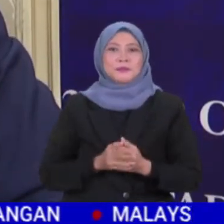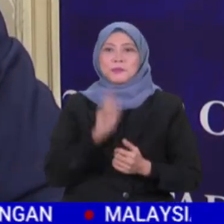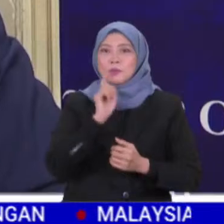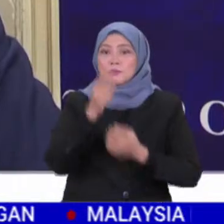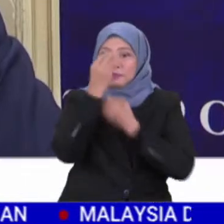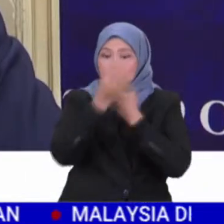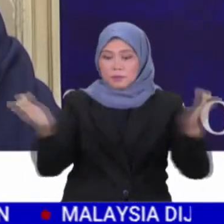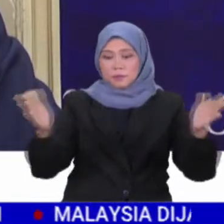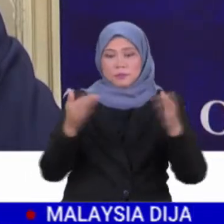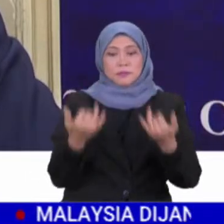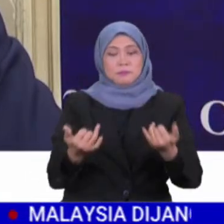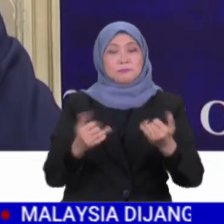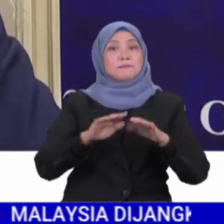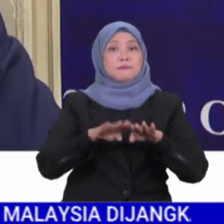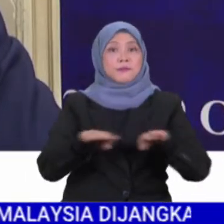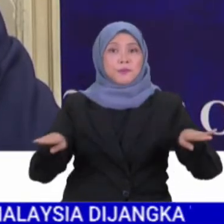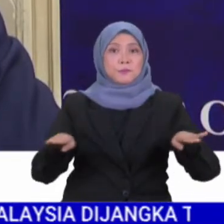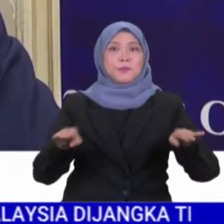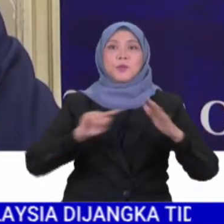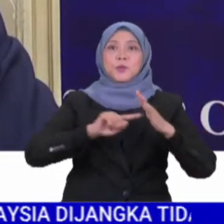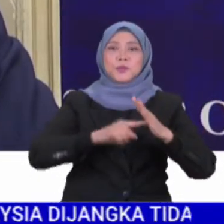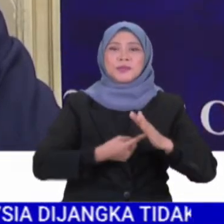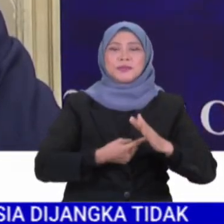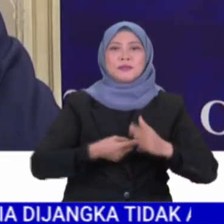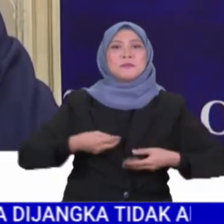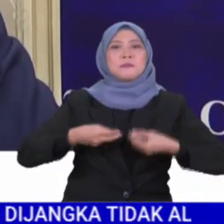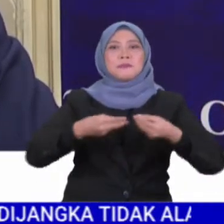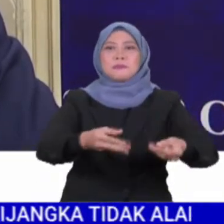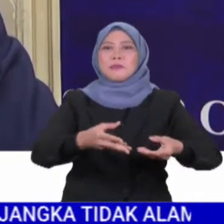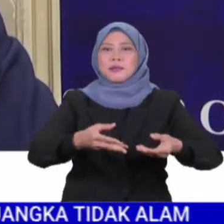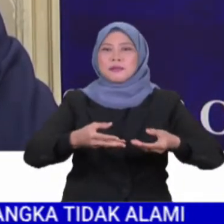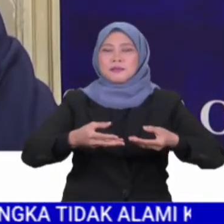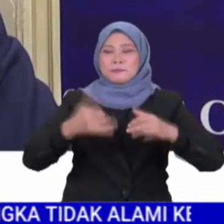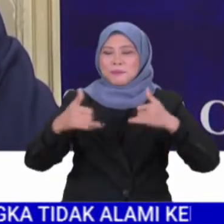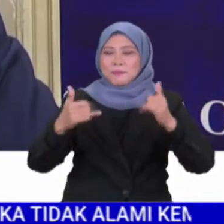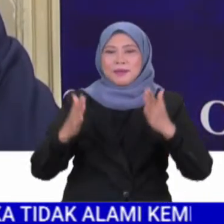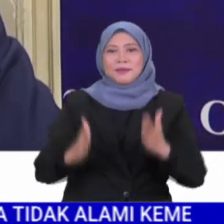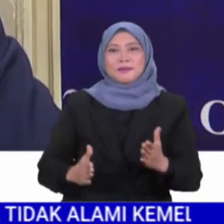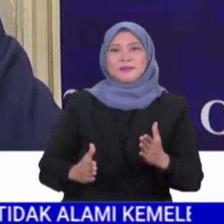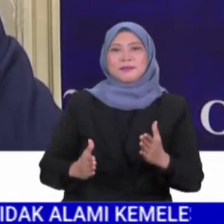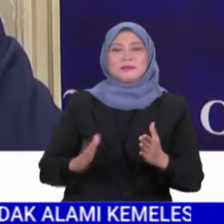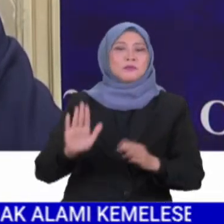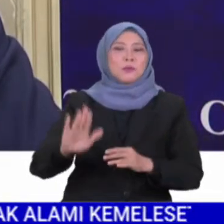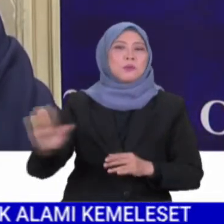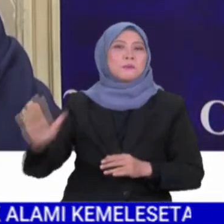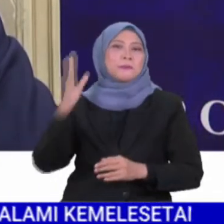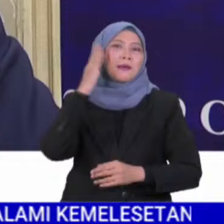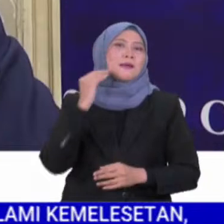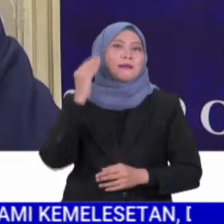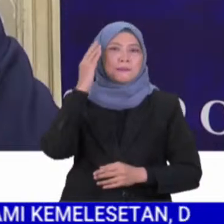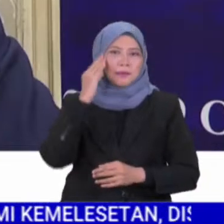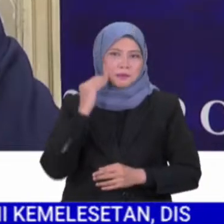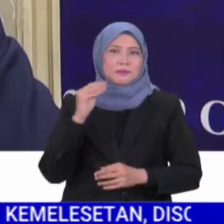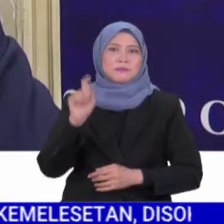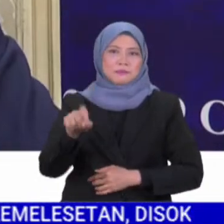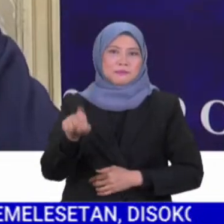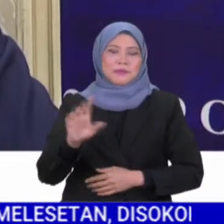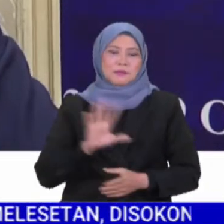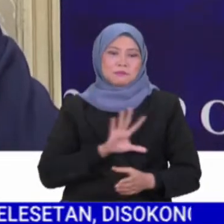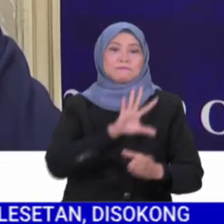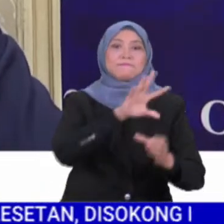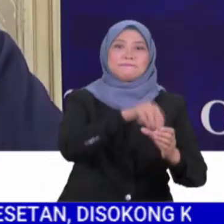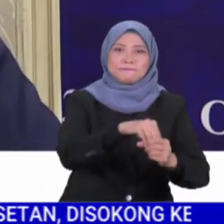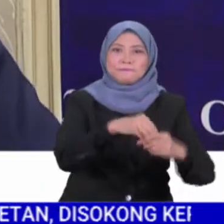is a platform for us to use and give as many young players to gain experience. Mereka perlu main untuk